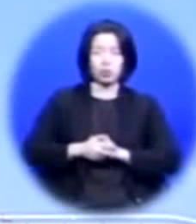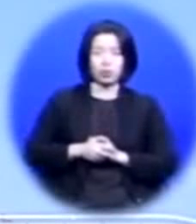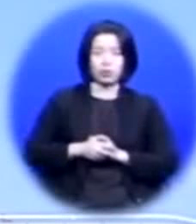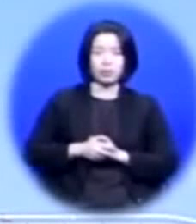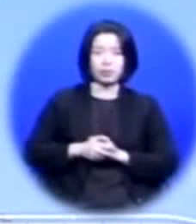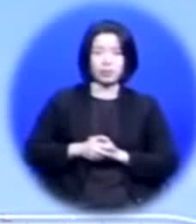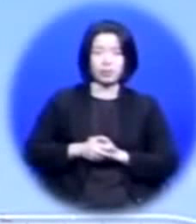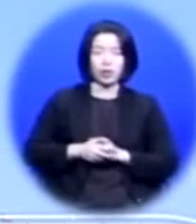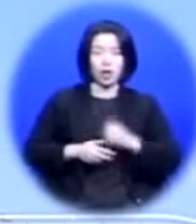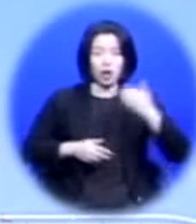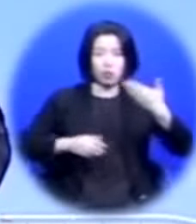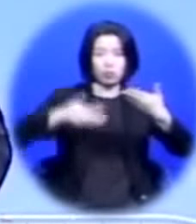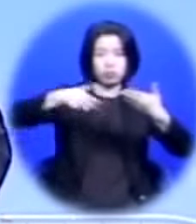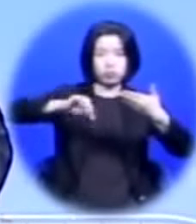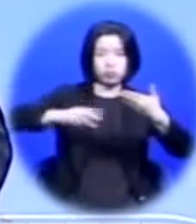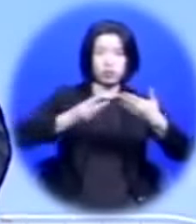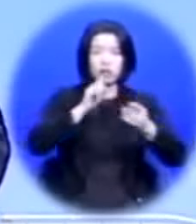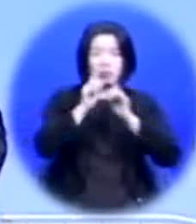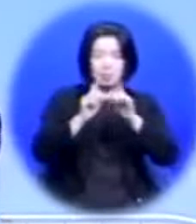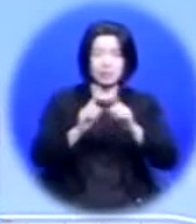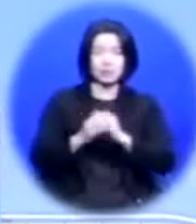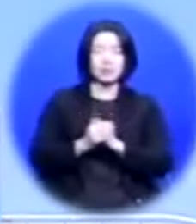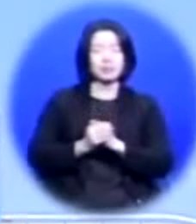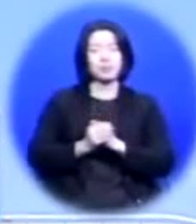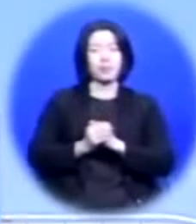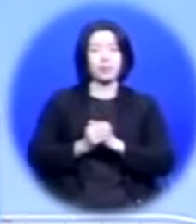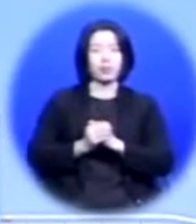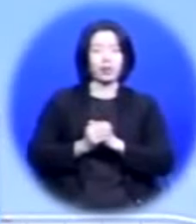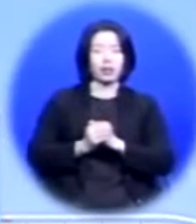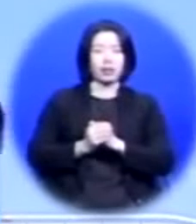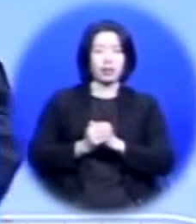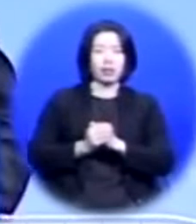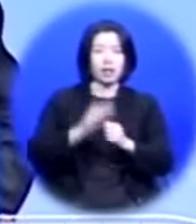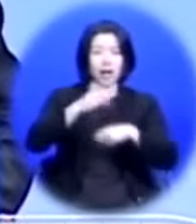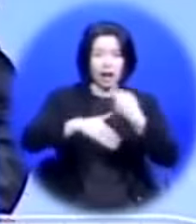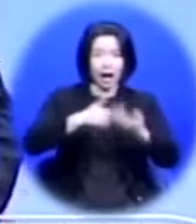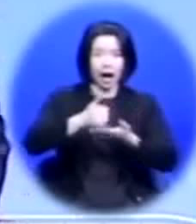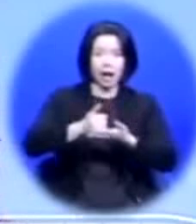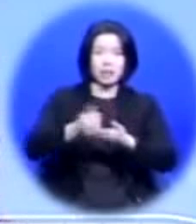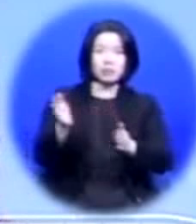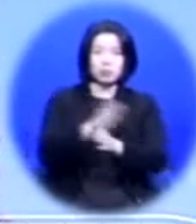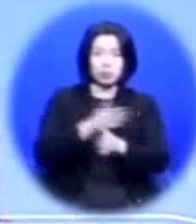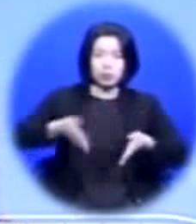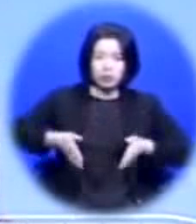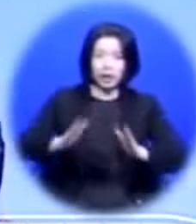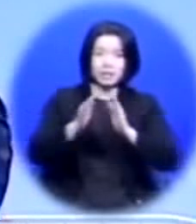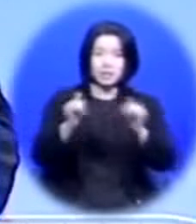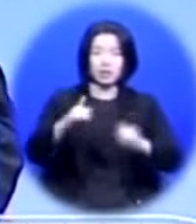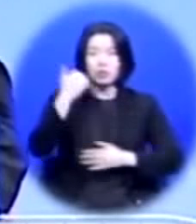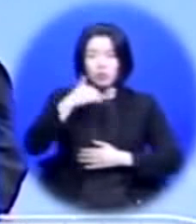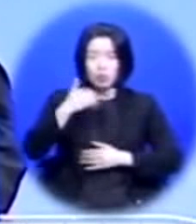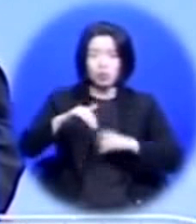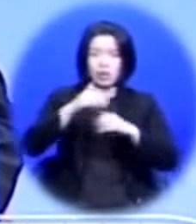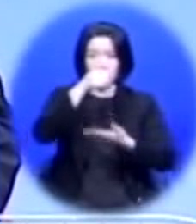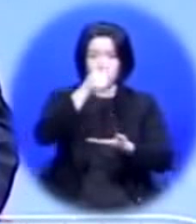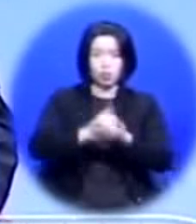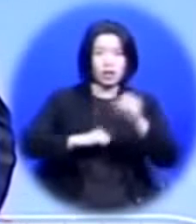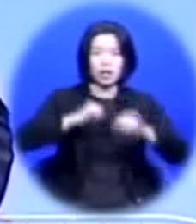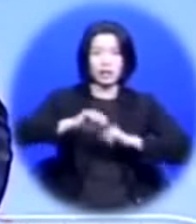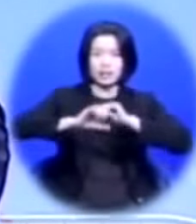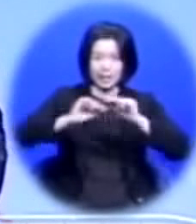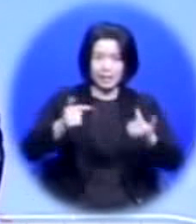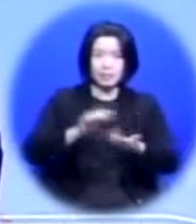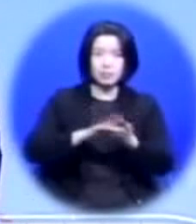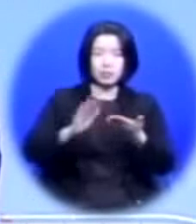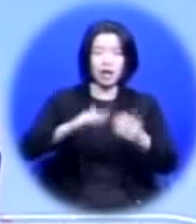9절 말씀을 번요 하나님에게서 난 사람은 누구나 죄를지 않습니다